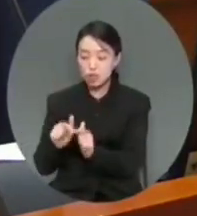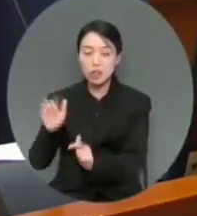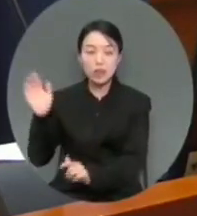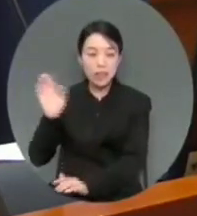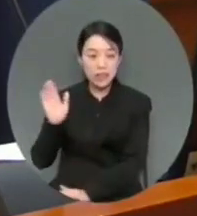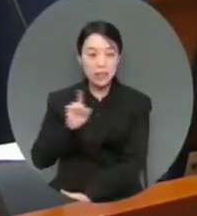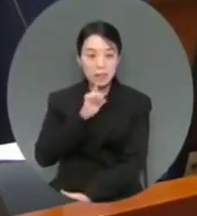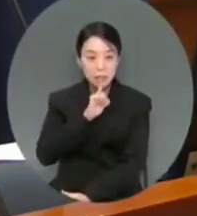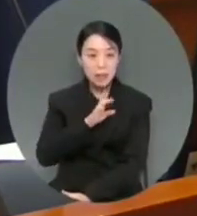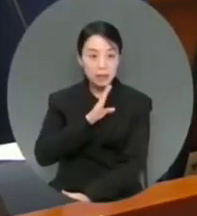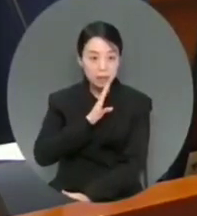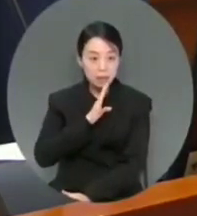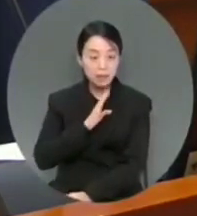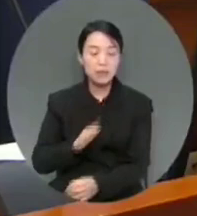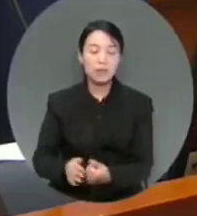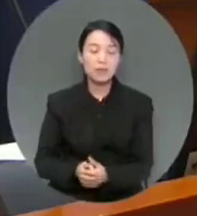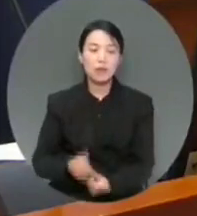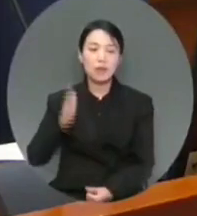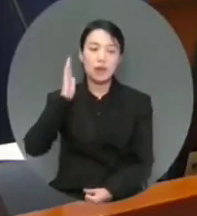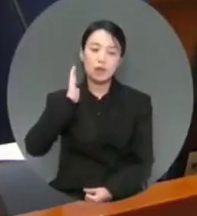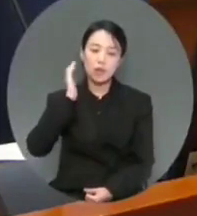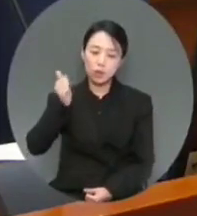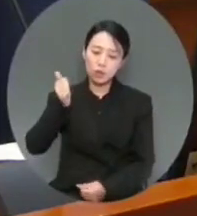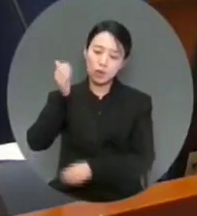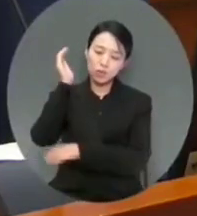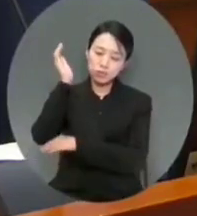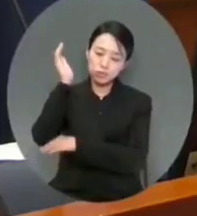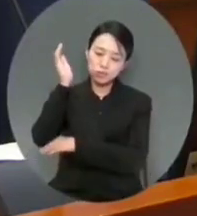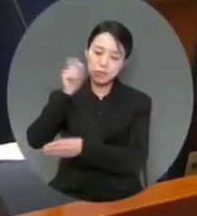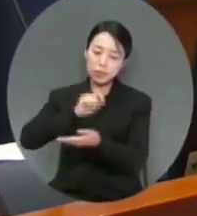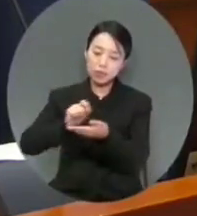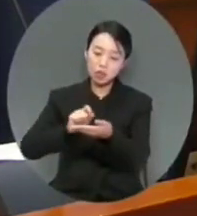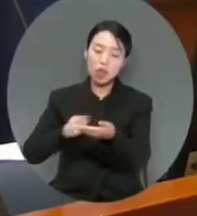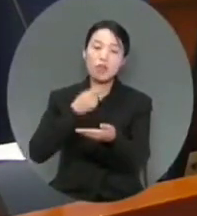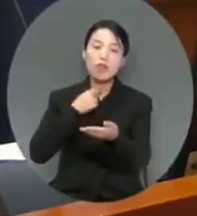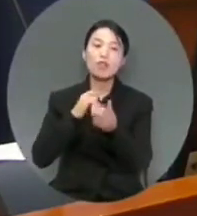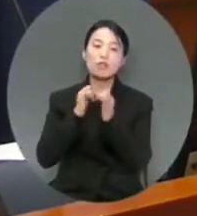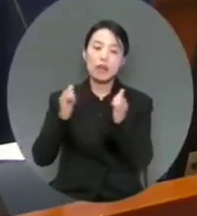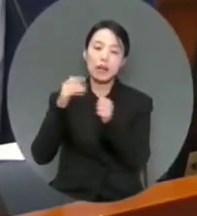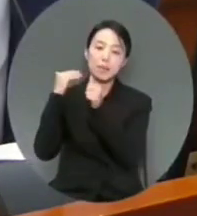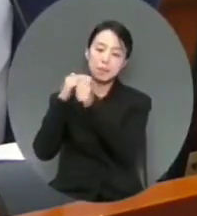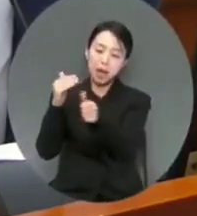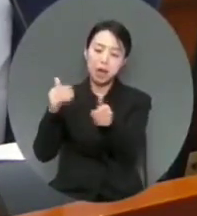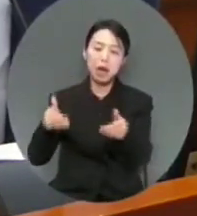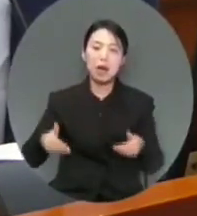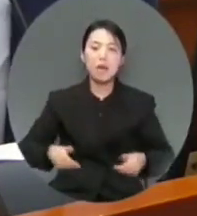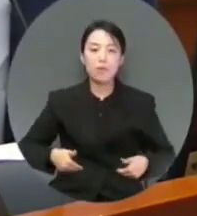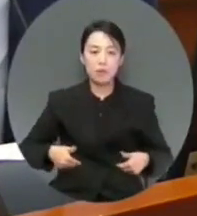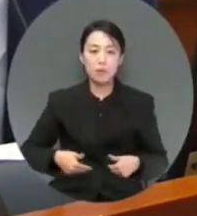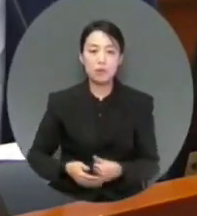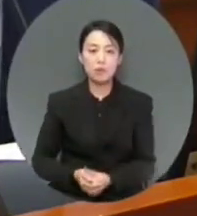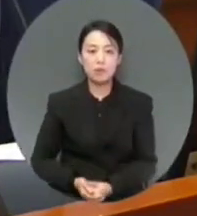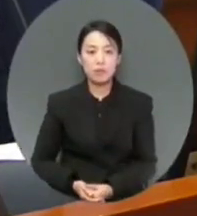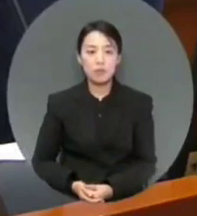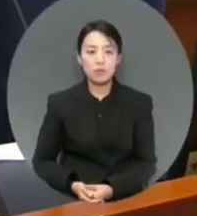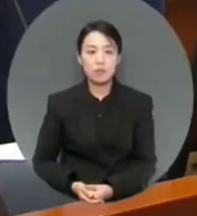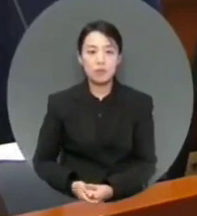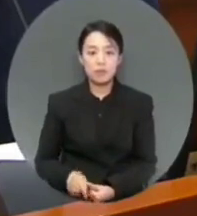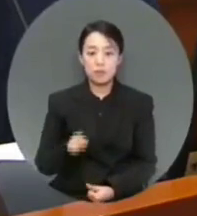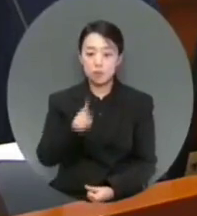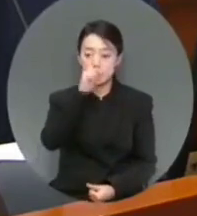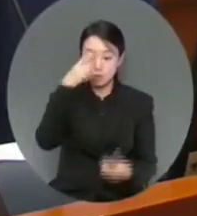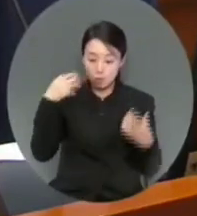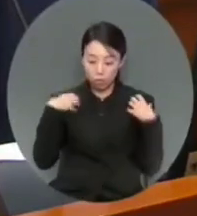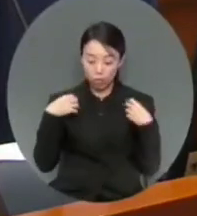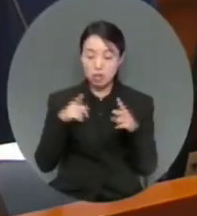그럴지 모르겠지만, 그러면 그렇습니다. 대통령 연설문 쓴 연설비서관은 당장 경질해야 돼요. 저는 그렇게 이해를 했는데요. 그거는 정부의